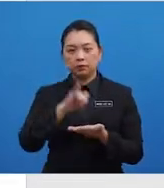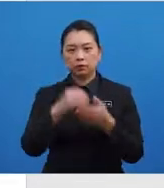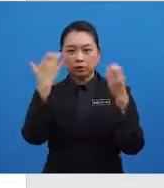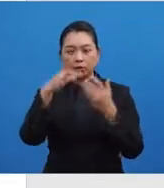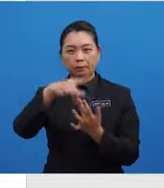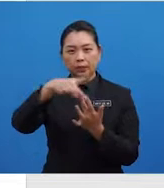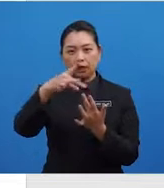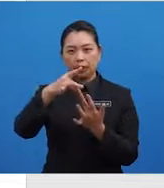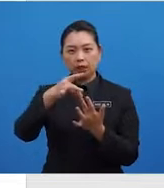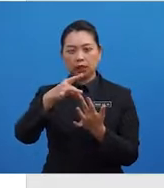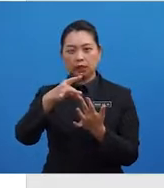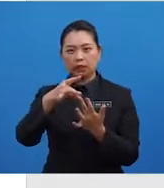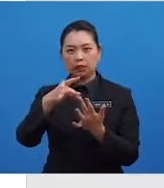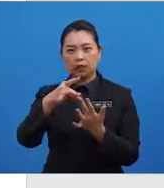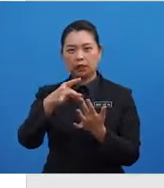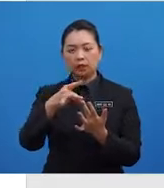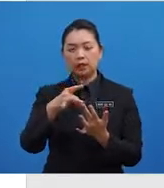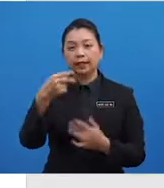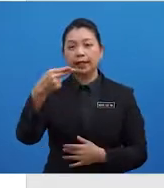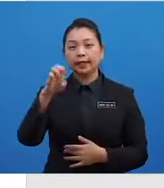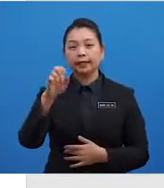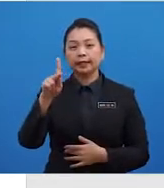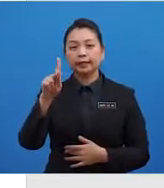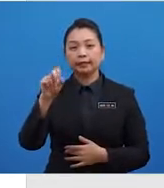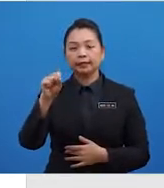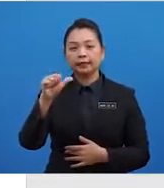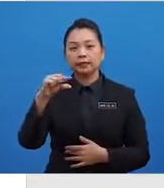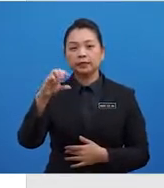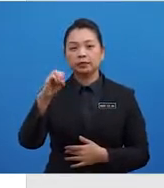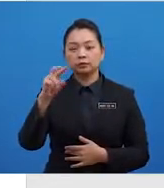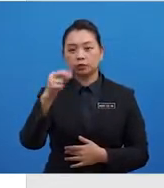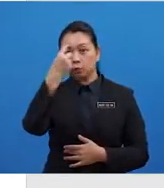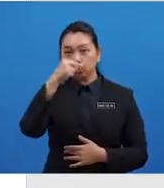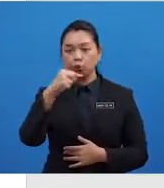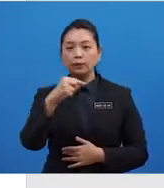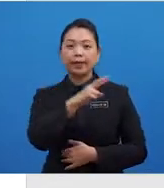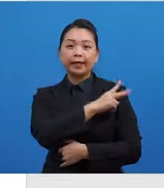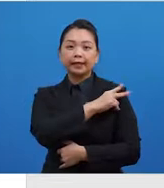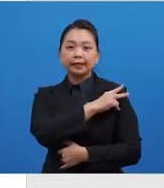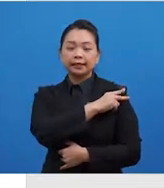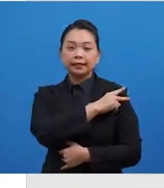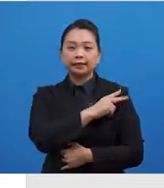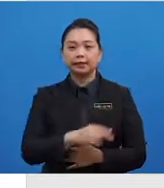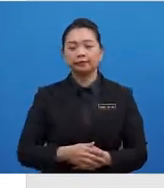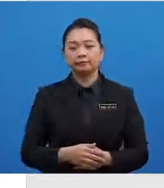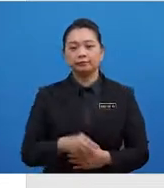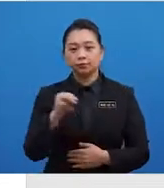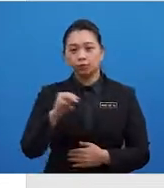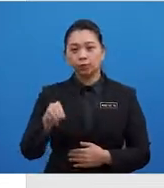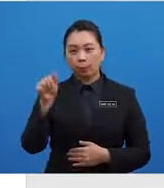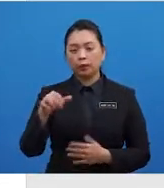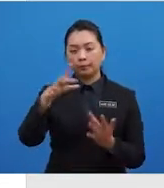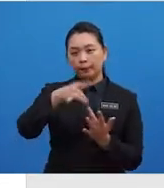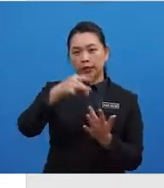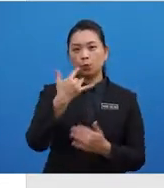bentuk poligon heksagon untuk dijadikan sebagai kaki bagi robot ini. Murid-murid boleh memilih